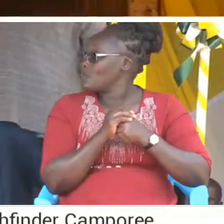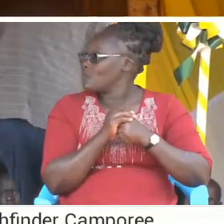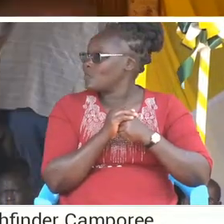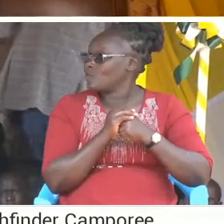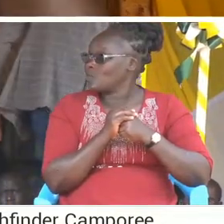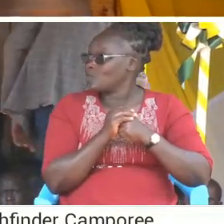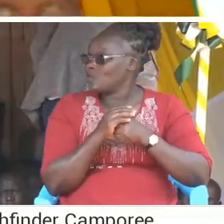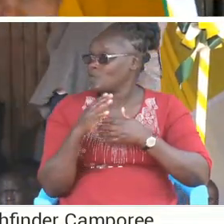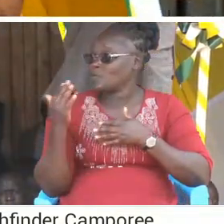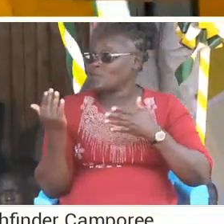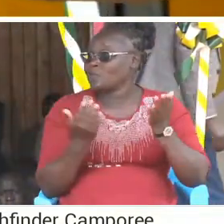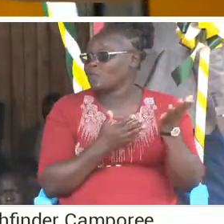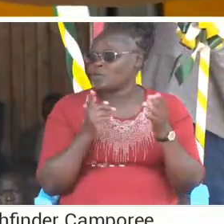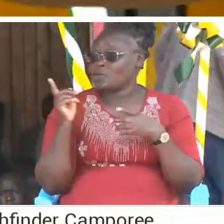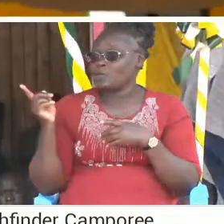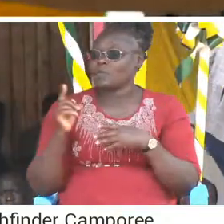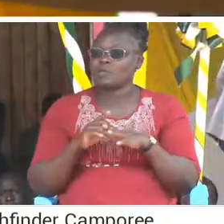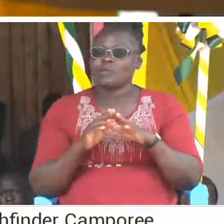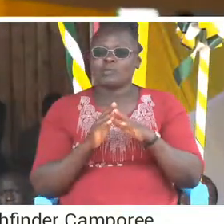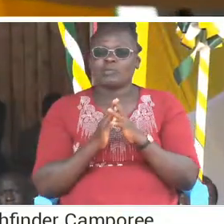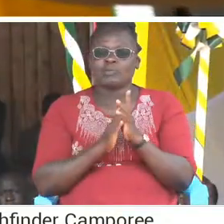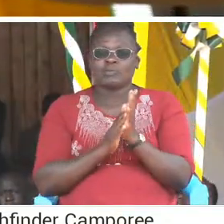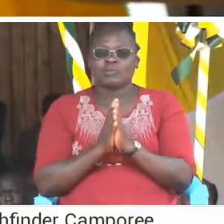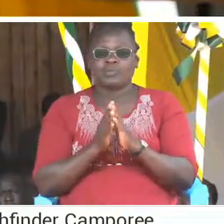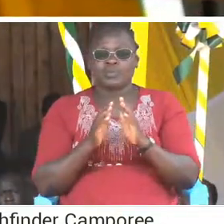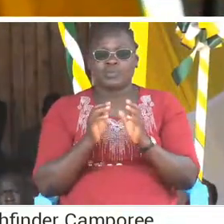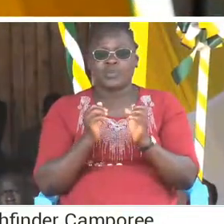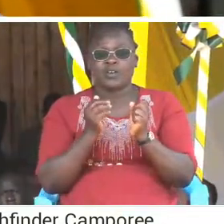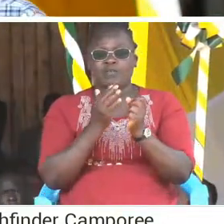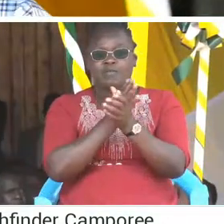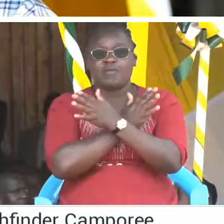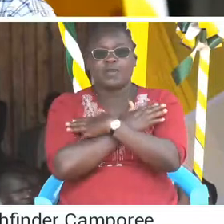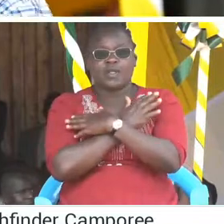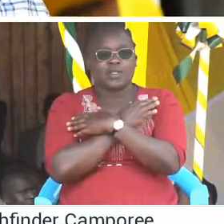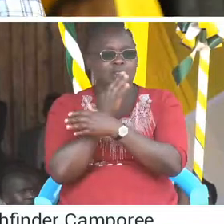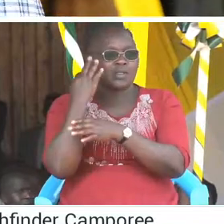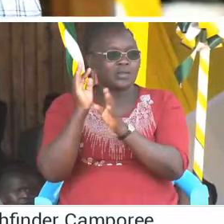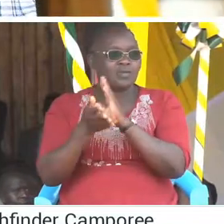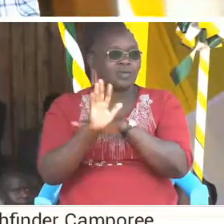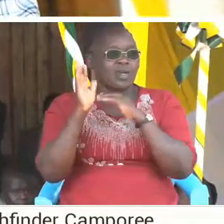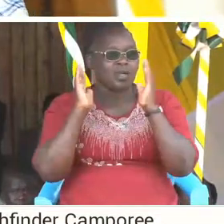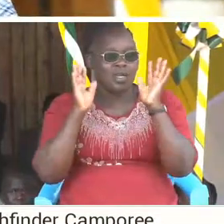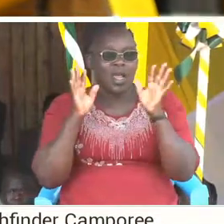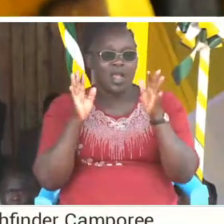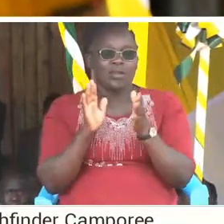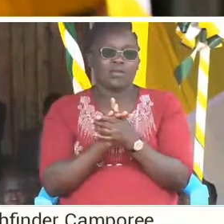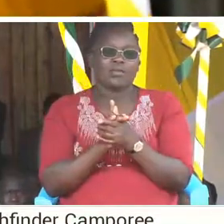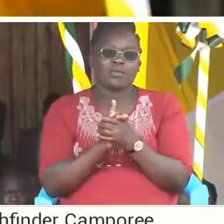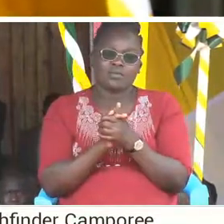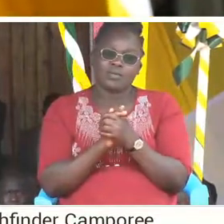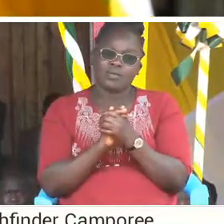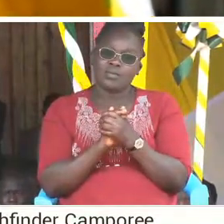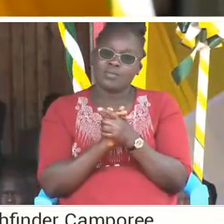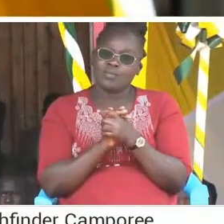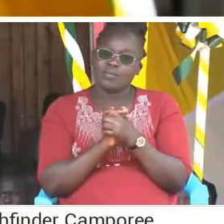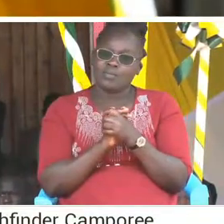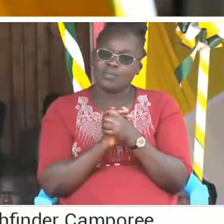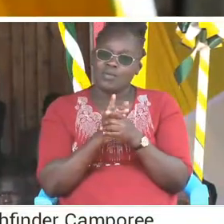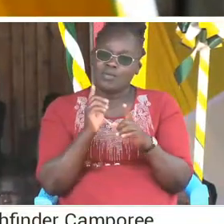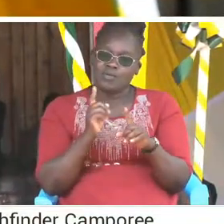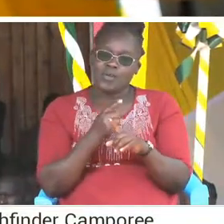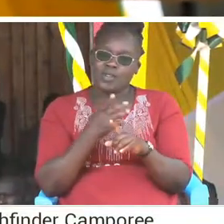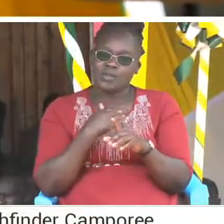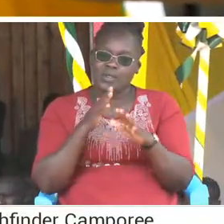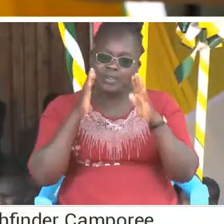Wapenzi wa Bwana hamjambo. Kwanza kabisa ningependa niwasalamie